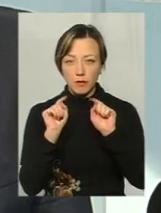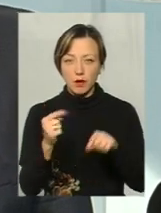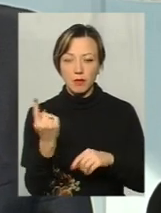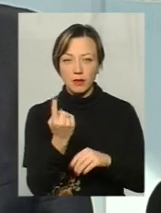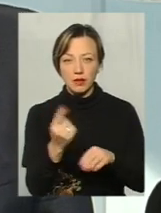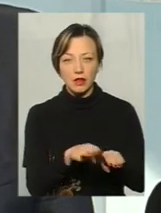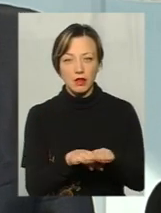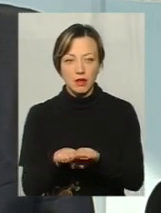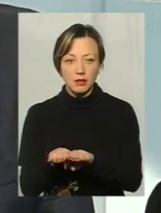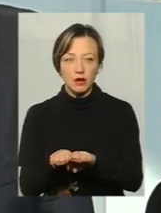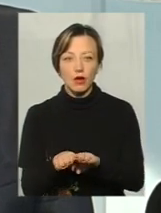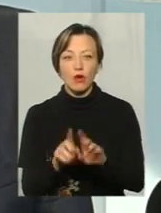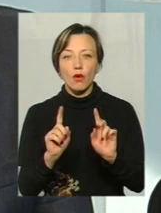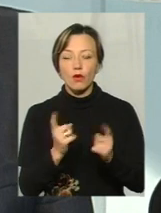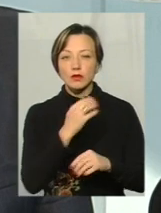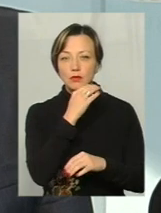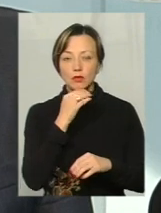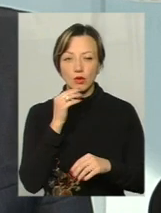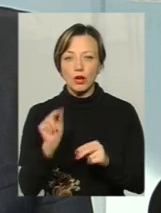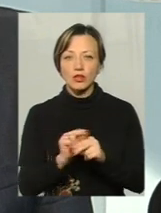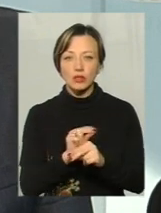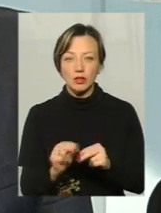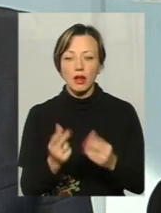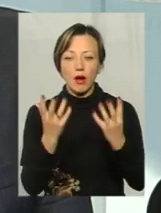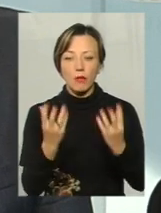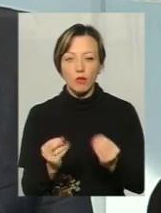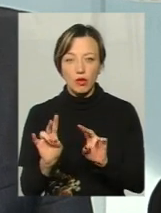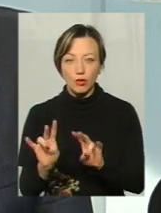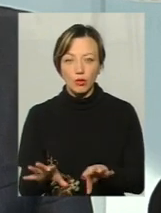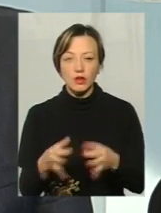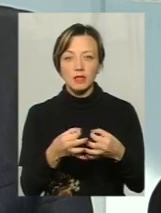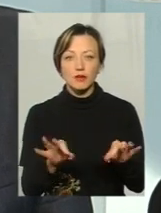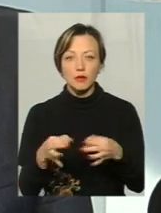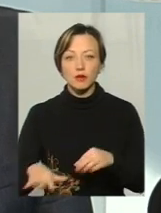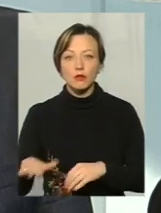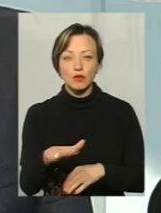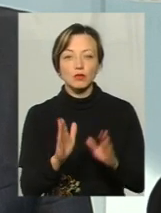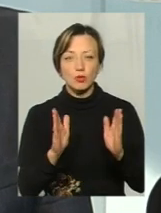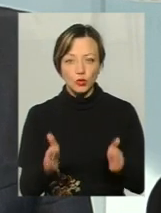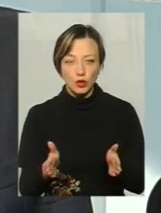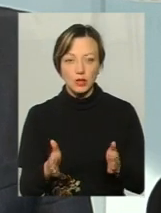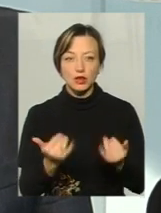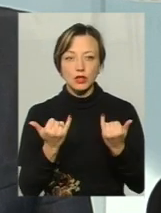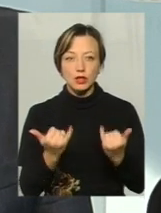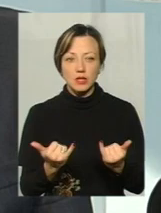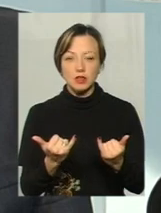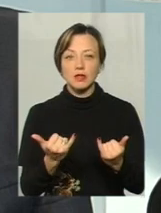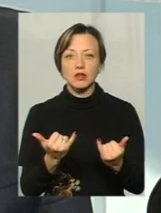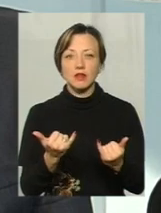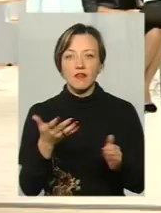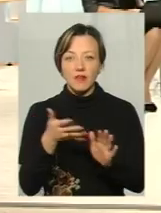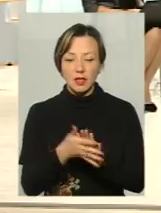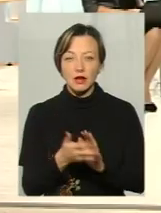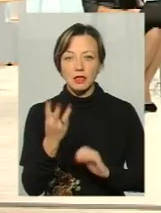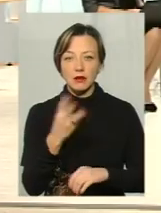первинній ланці. Тобто дуже багато буде лічитися амбулаторно, буде освобождатися площаді. Понимаете, сейчас вот мы вытратим эти 3